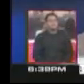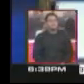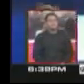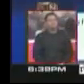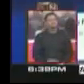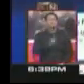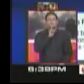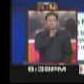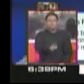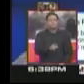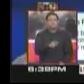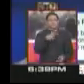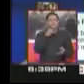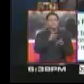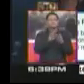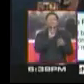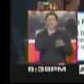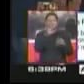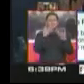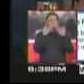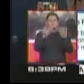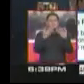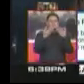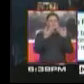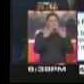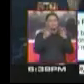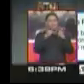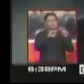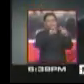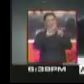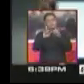agad nag-tweet ng pasasalamat sa fans si Philip Phillips.